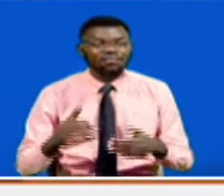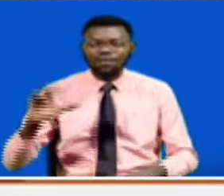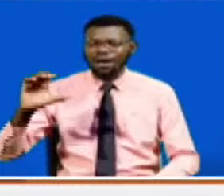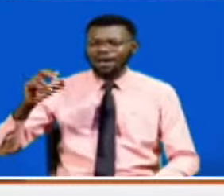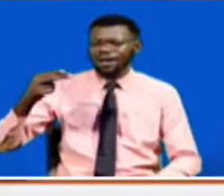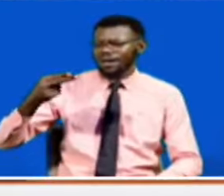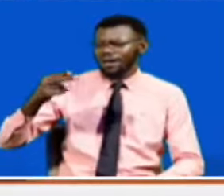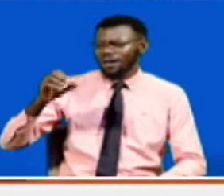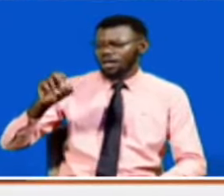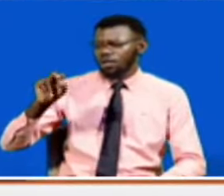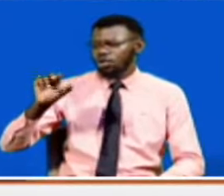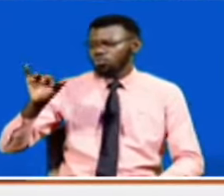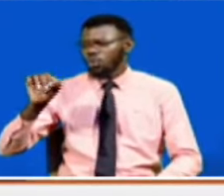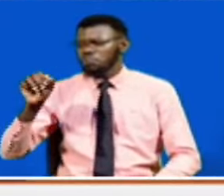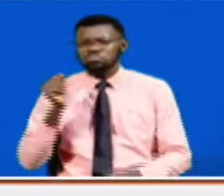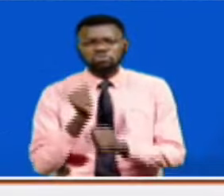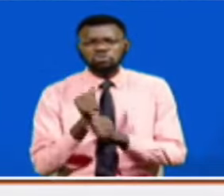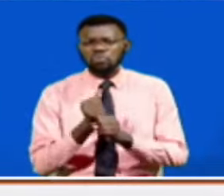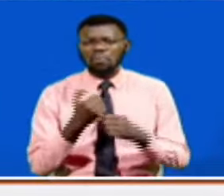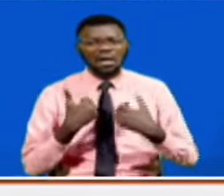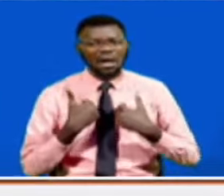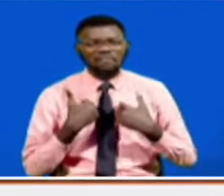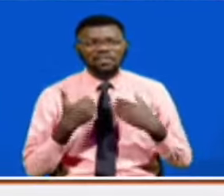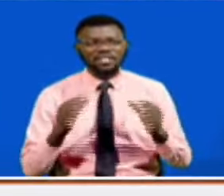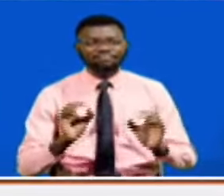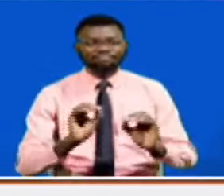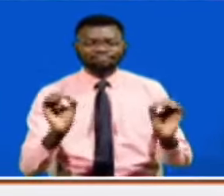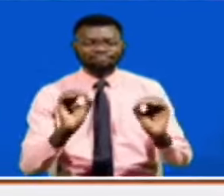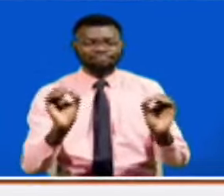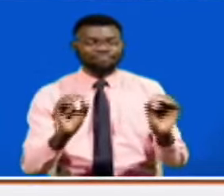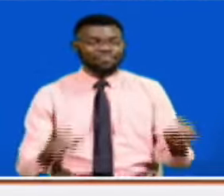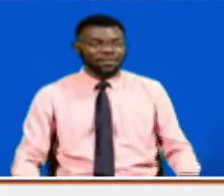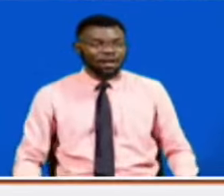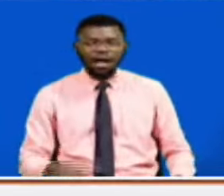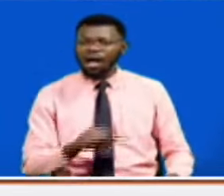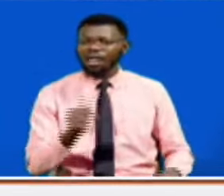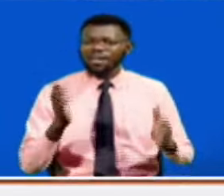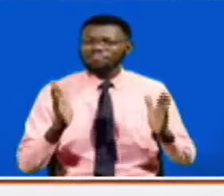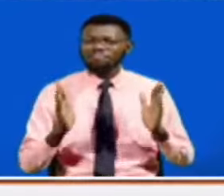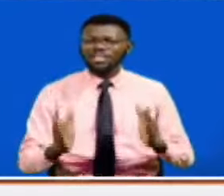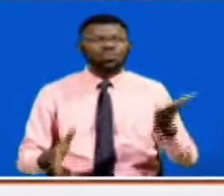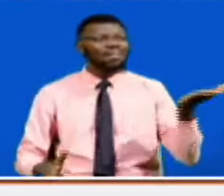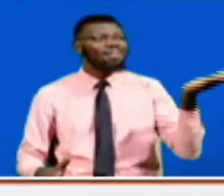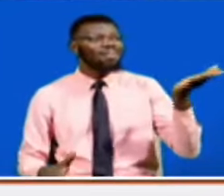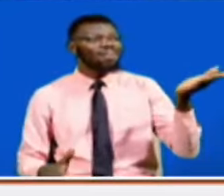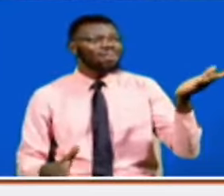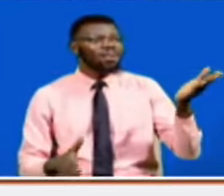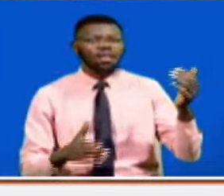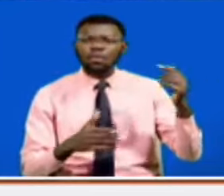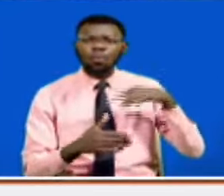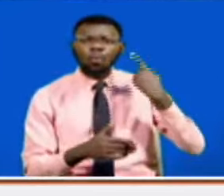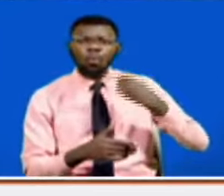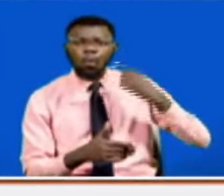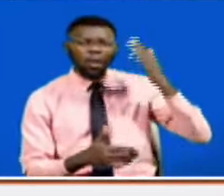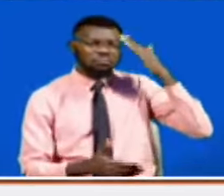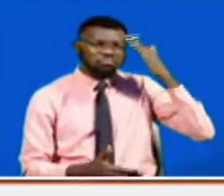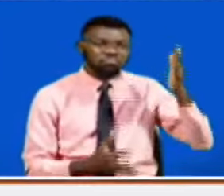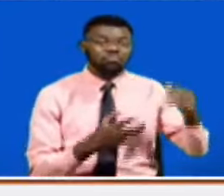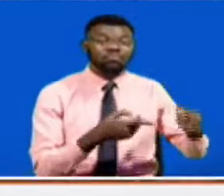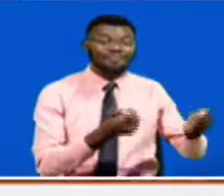watu wametumania ni hii tu ya madini. Alafu sasa ukatokea mtu mwingine mwenye hata tujui ni nani, hatujafanya naye agreement, hatujaonana naye